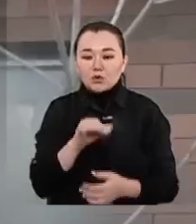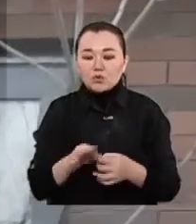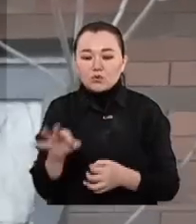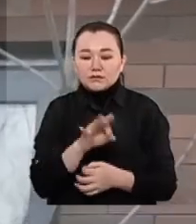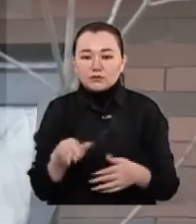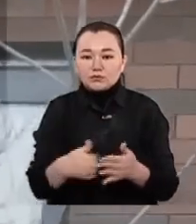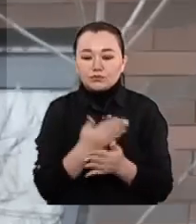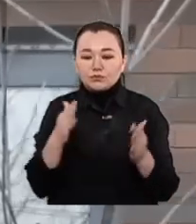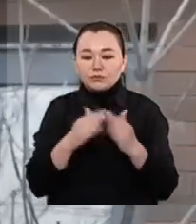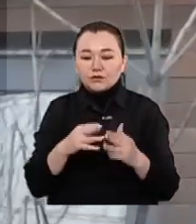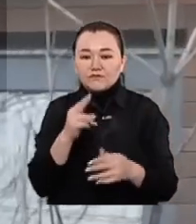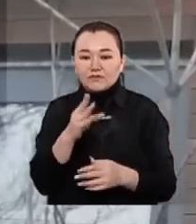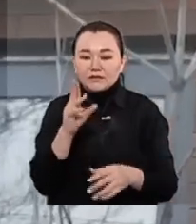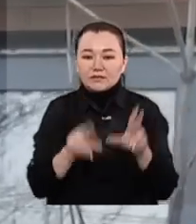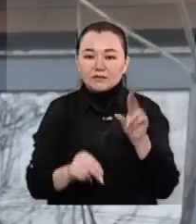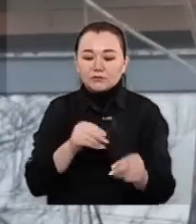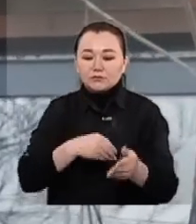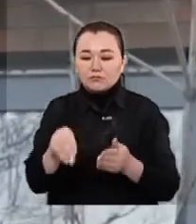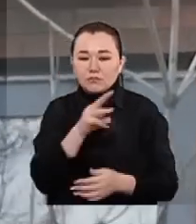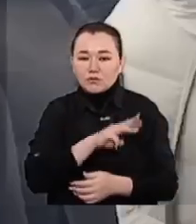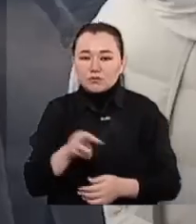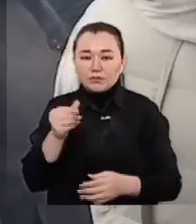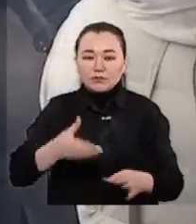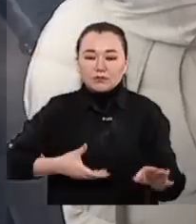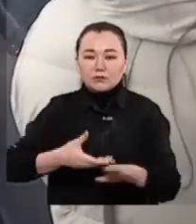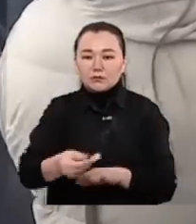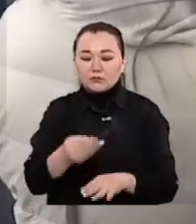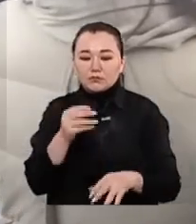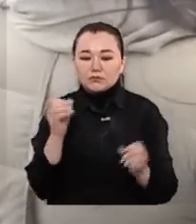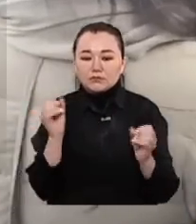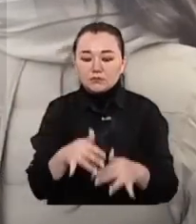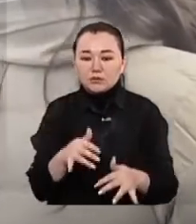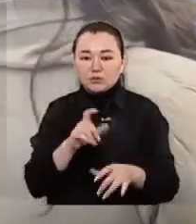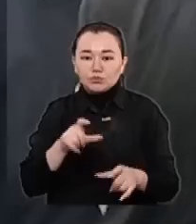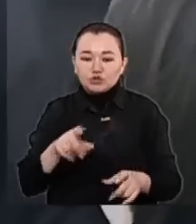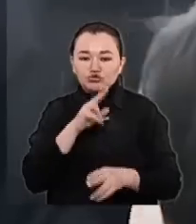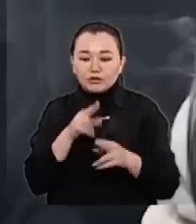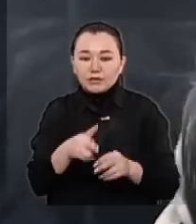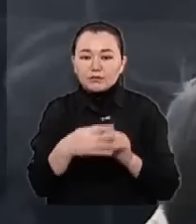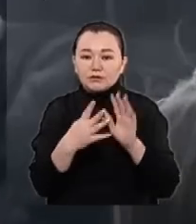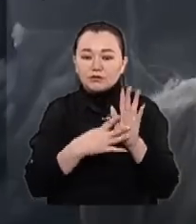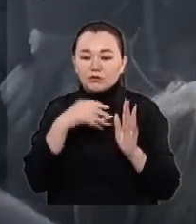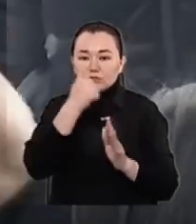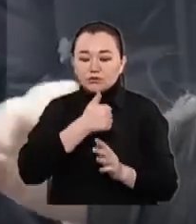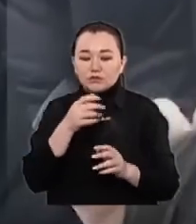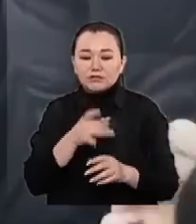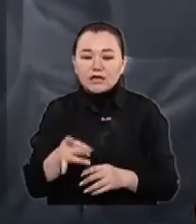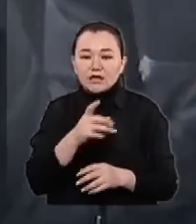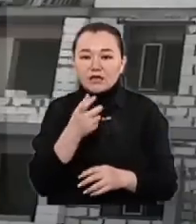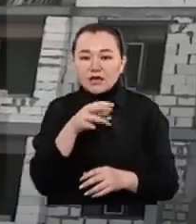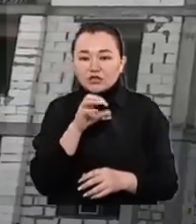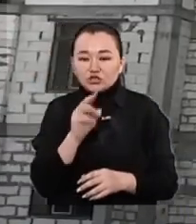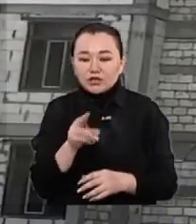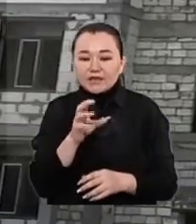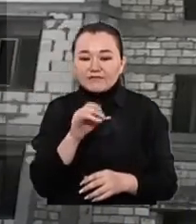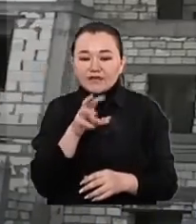облысында жаңа үйден пәтер аламыз деп миллиондаған ақша салған үлескерлер жиналды. Азаматтар 2019 жылы Сарайшық Инвест Груп